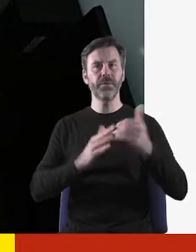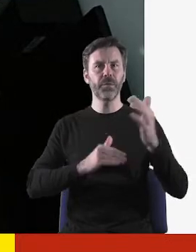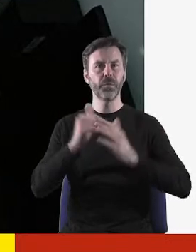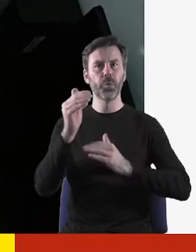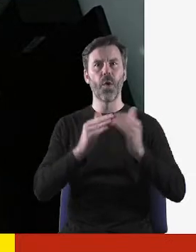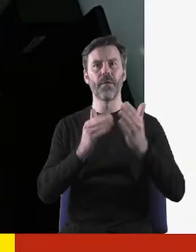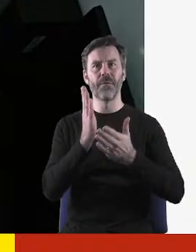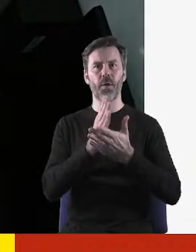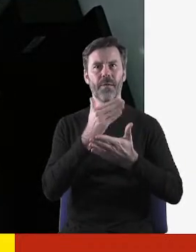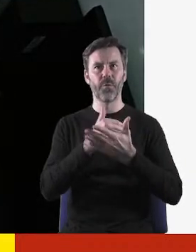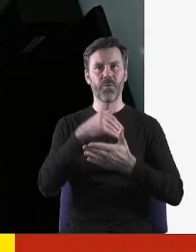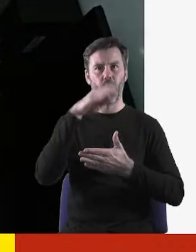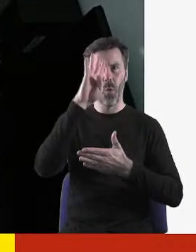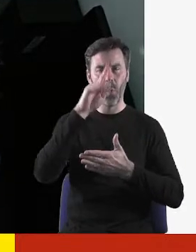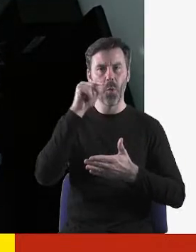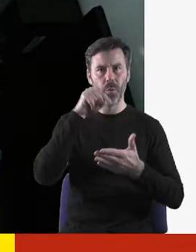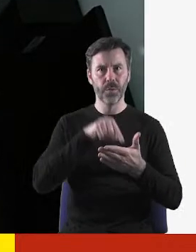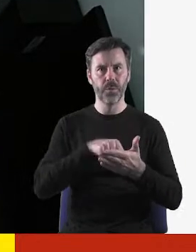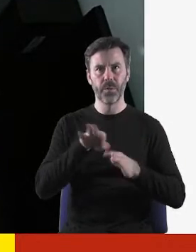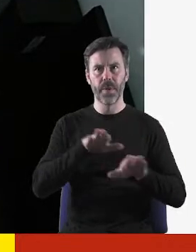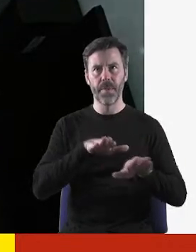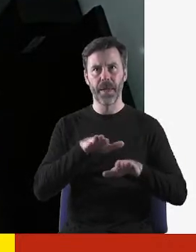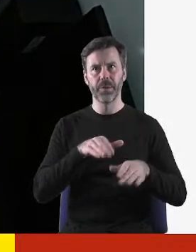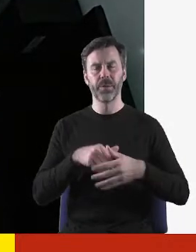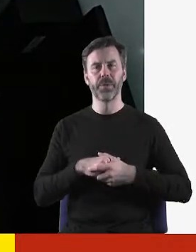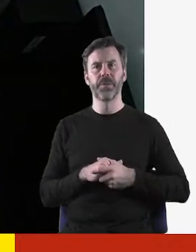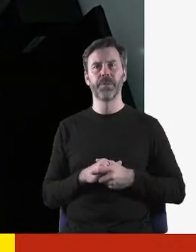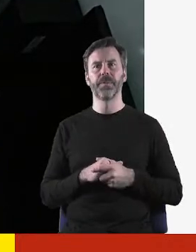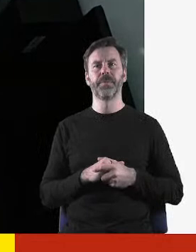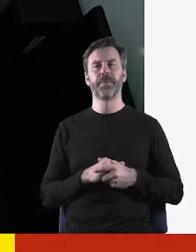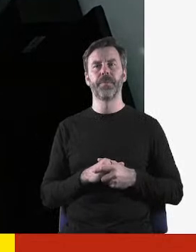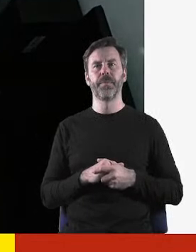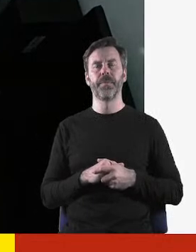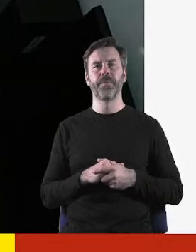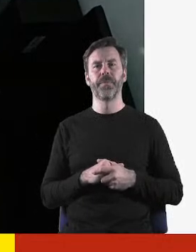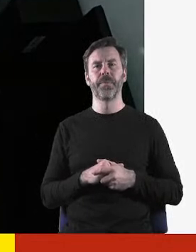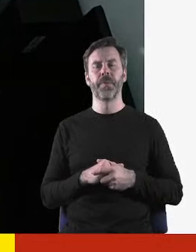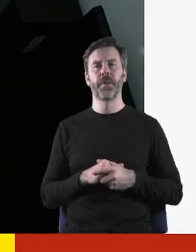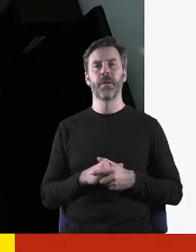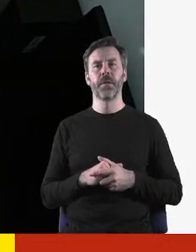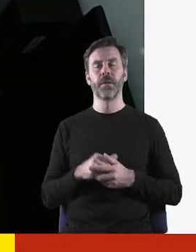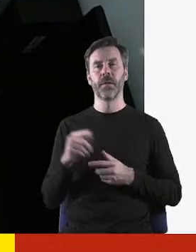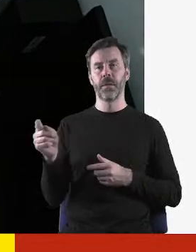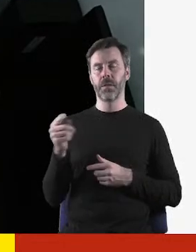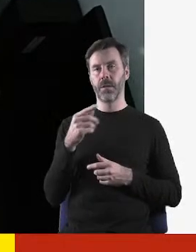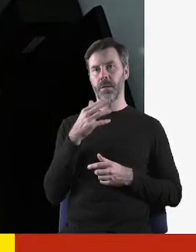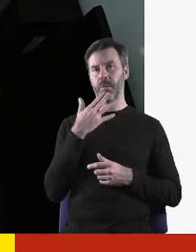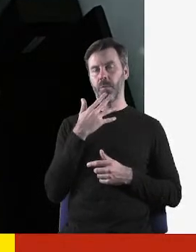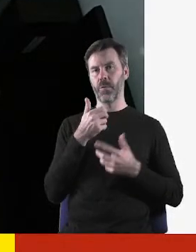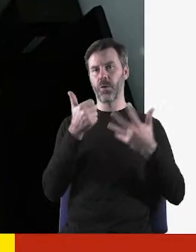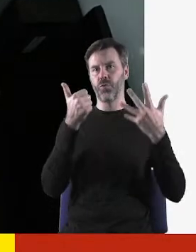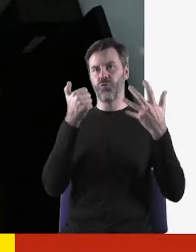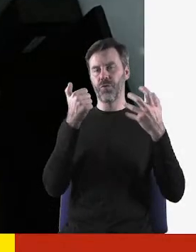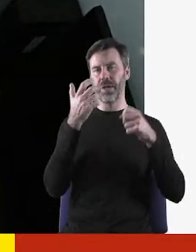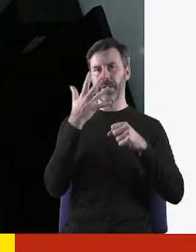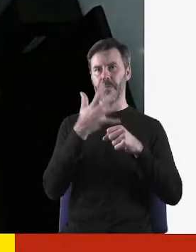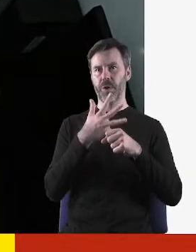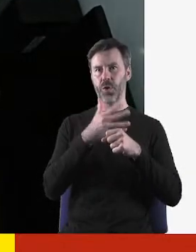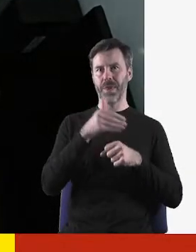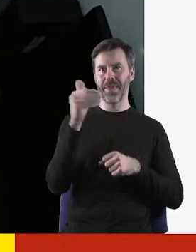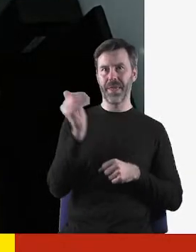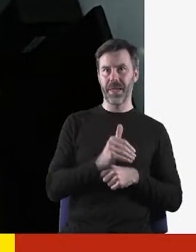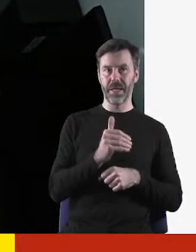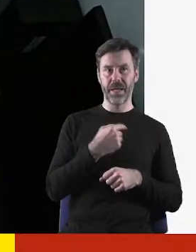województwa. Chciałabym zauważyć również, że kwota 650 tysięcy po naszej stronie i w ogóle